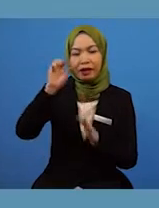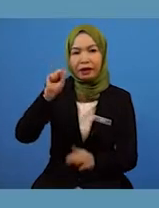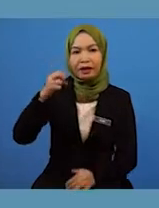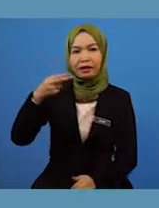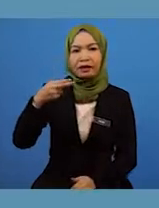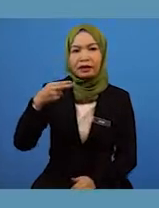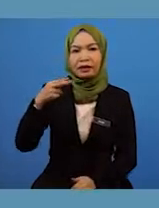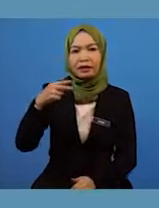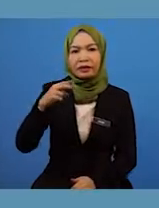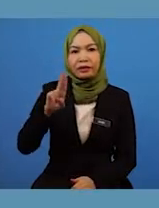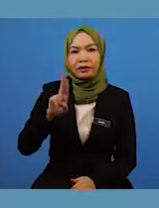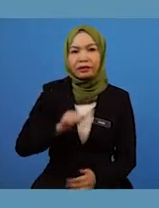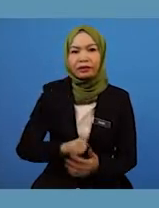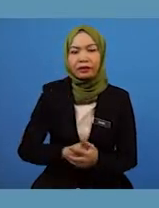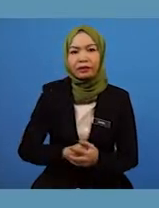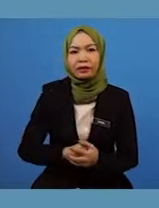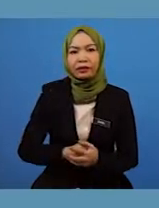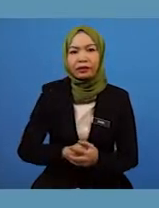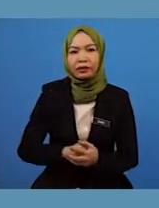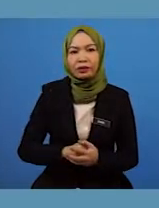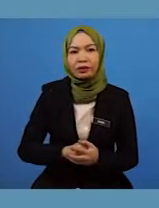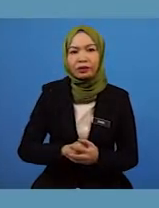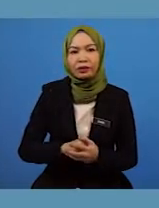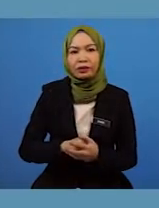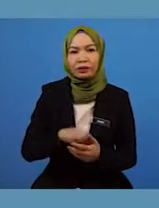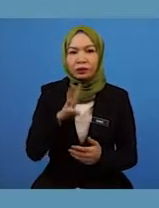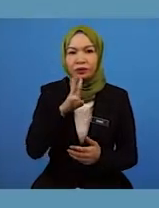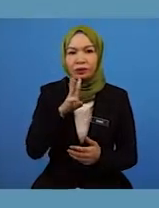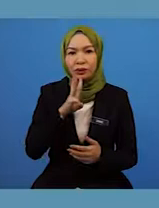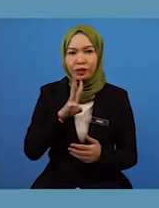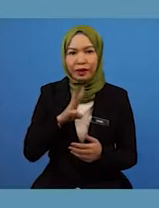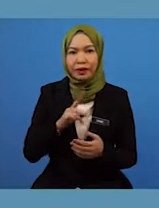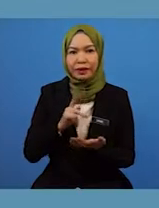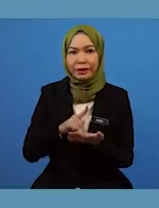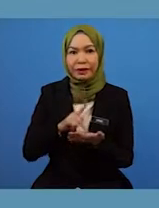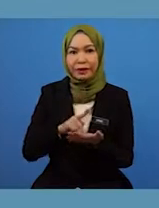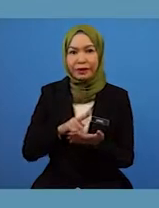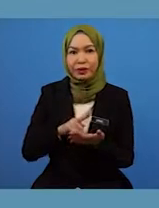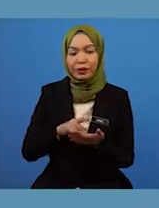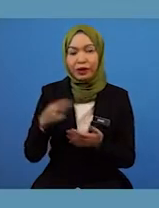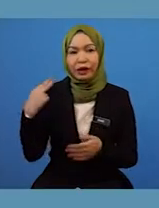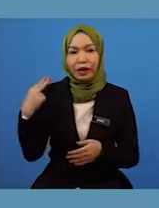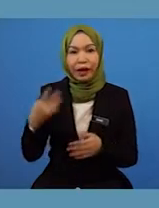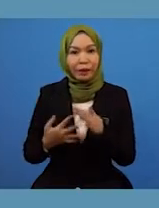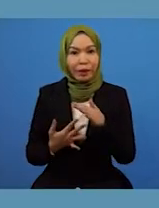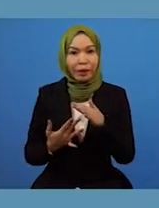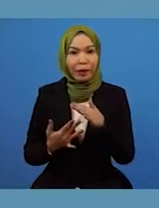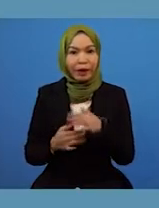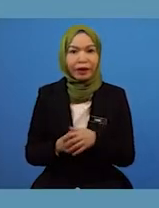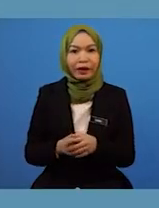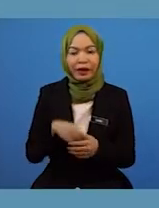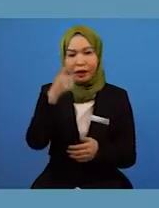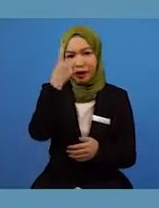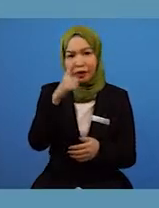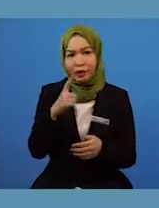air sebanyak 30 darjah Celsius. Hitungkan haba pembakaran bagi